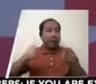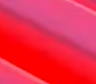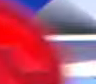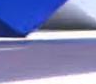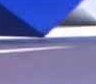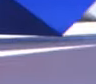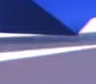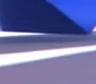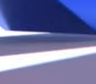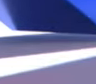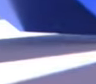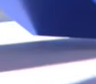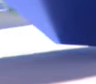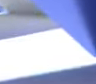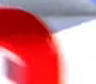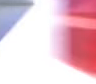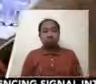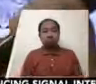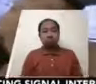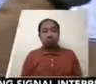Oscar Oida.